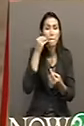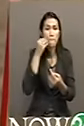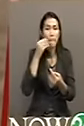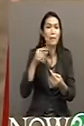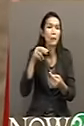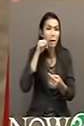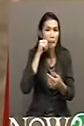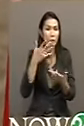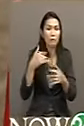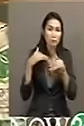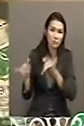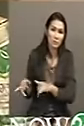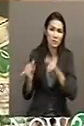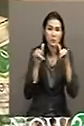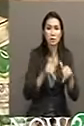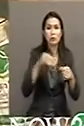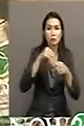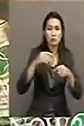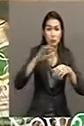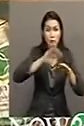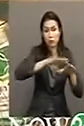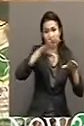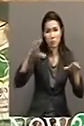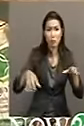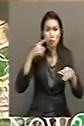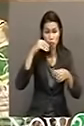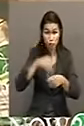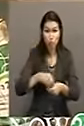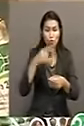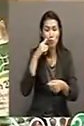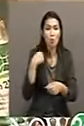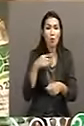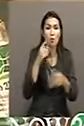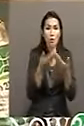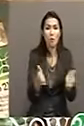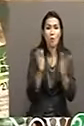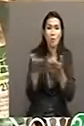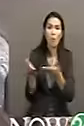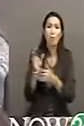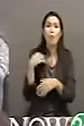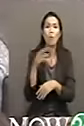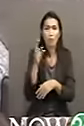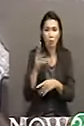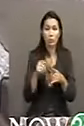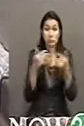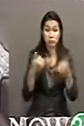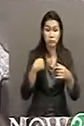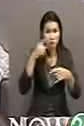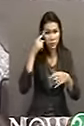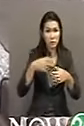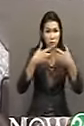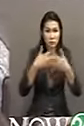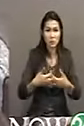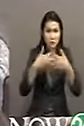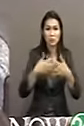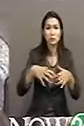แล้วเหมือนกันนะครับแล้วก็อพยพมาอาศัยอยู่ในเต็นท์ที่ทางการจัดไว้ให้แล้วจำนวน6ครอบครัวโดยทางการก็ได้ติดตั้งเครื่องสูบน้ำ